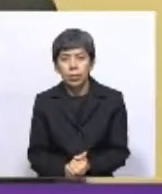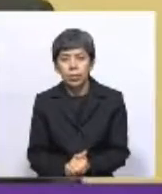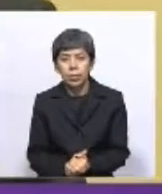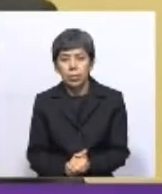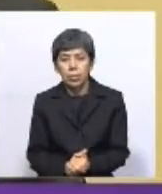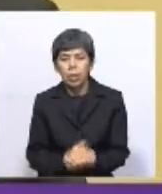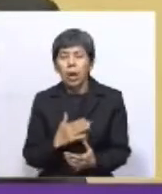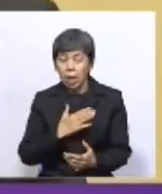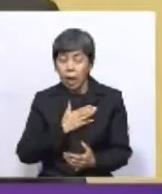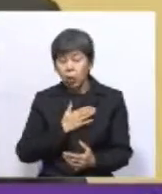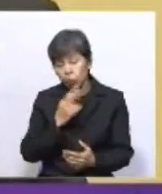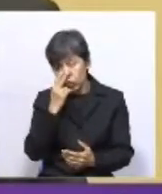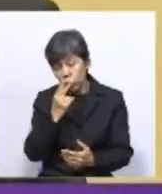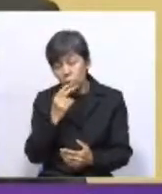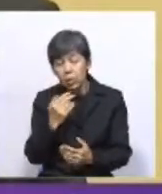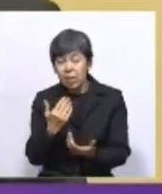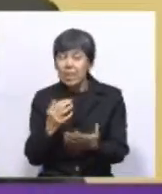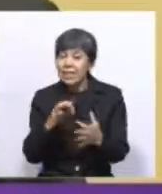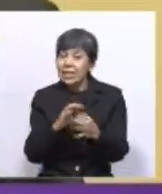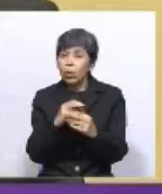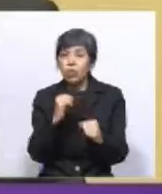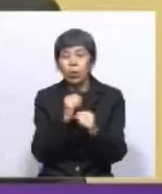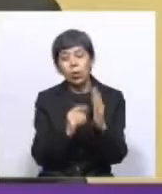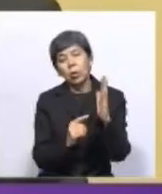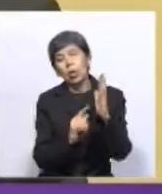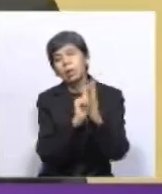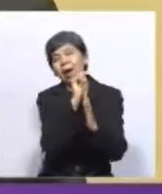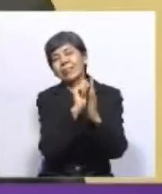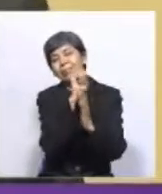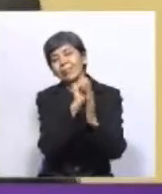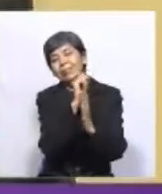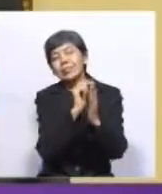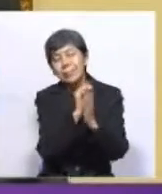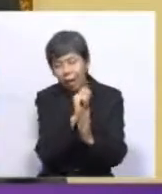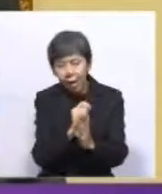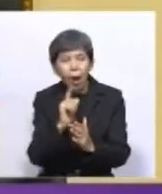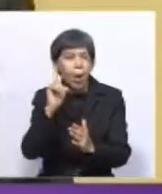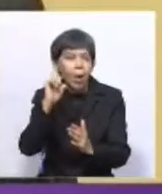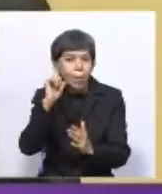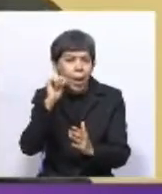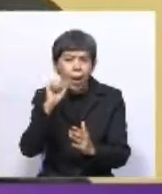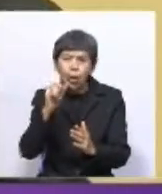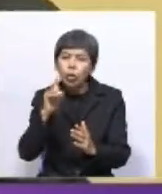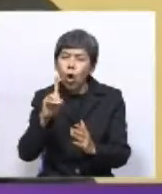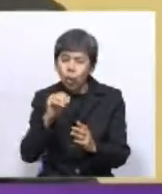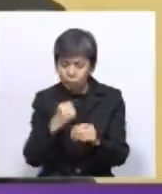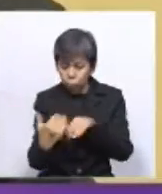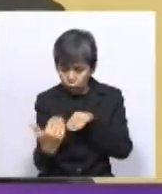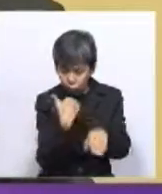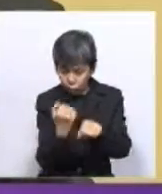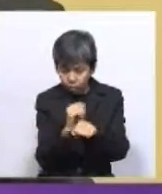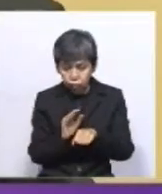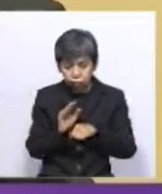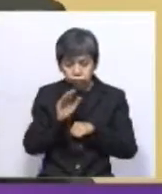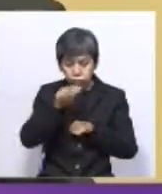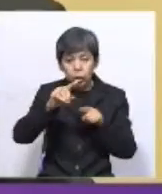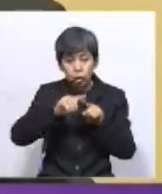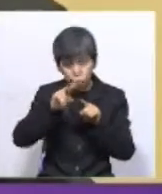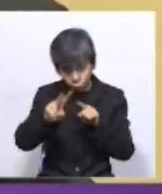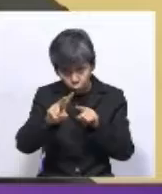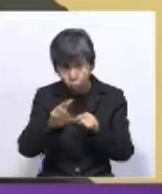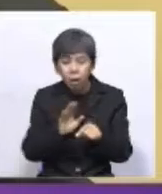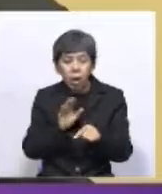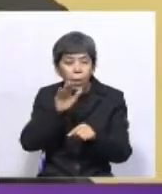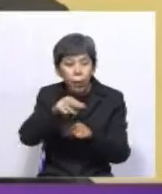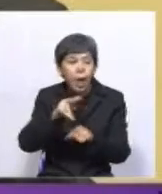ที่เราให้ความสำคัญเนี่ยก็คือที่ด่านแม่สอดแม่สอดก็มีการตัดถนนใหม่แล้วก็สร้างสะพานแห่งที่สองคือ